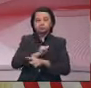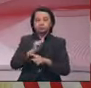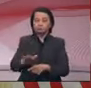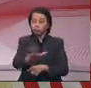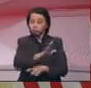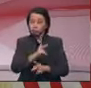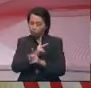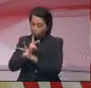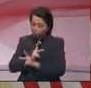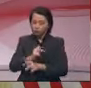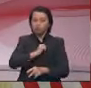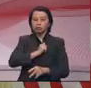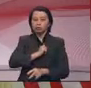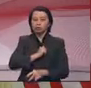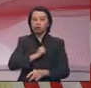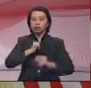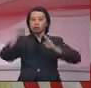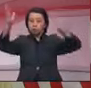rakyat semua,